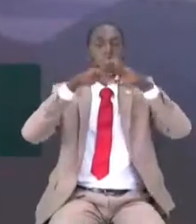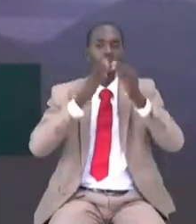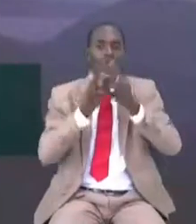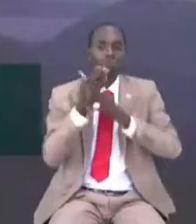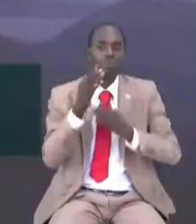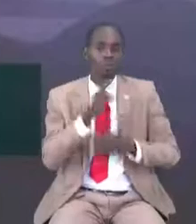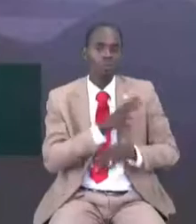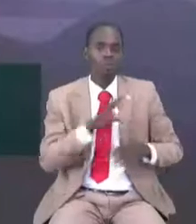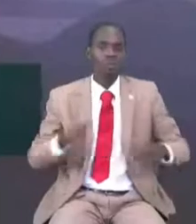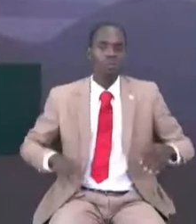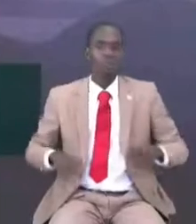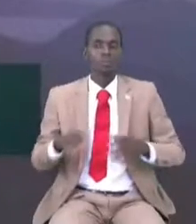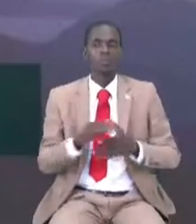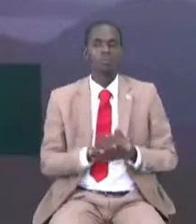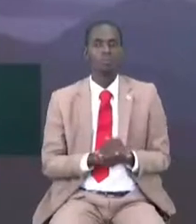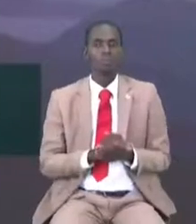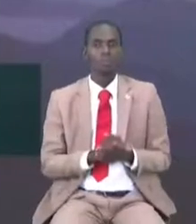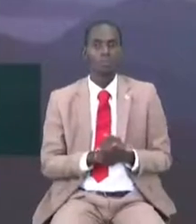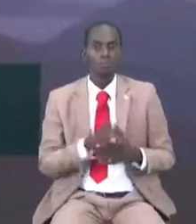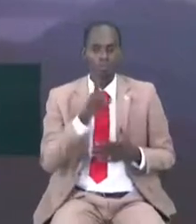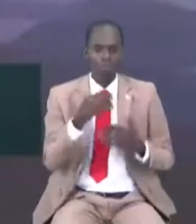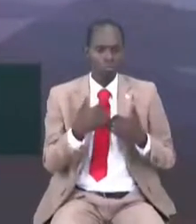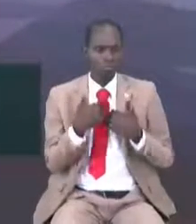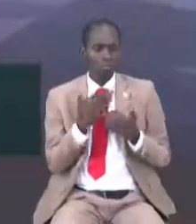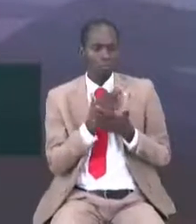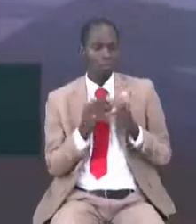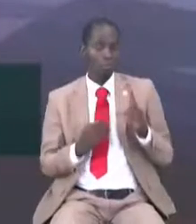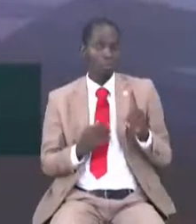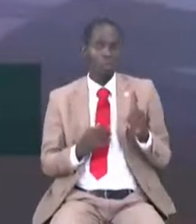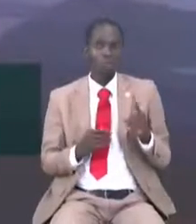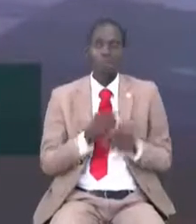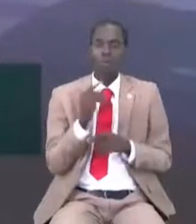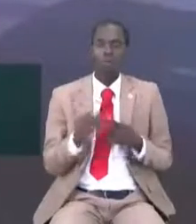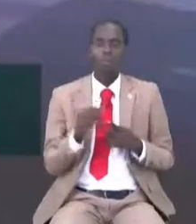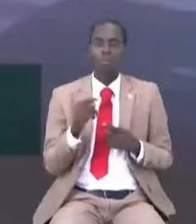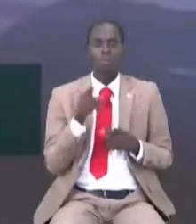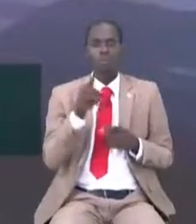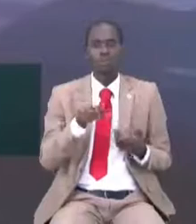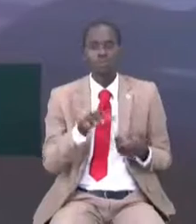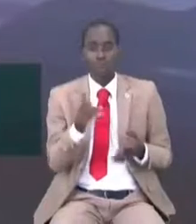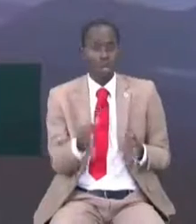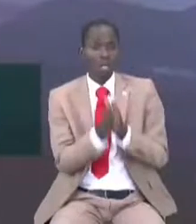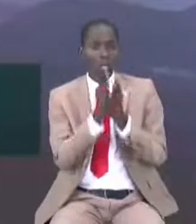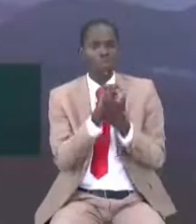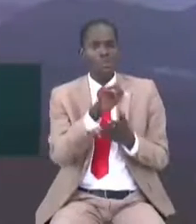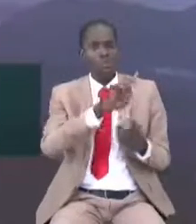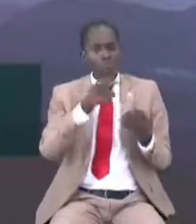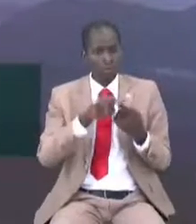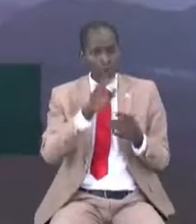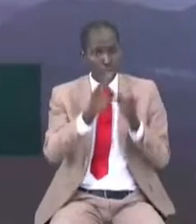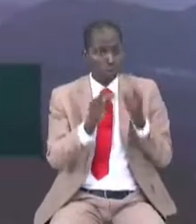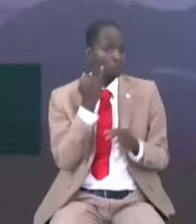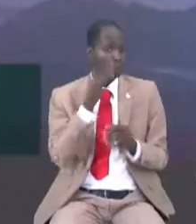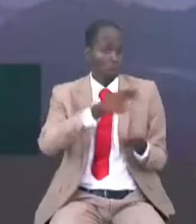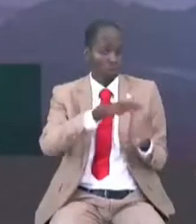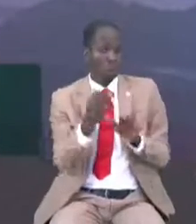Vous demandez quelqu'un, à ta mort, où iras-tu? J'irai au ciel. Comment peux-tu dire avec confiance,